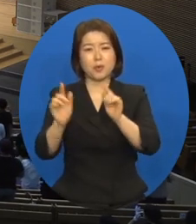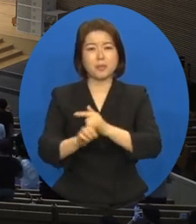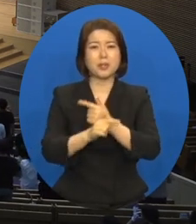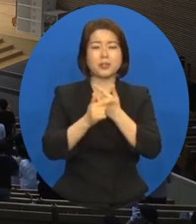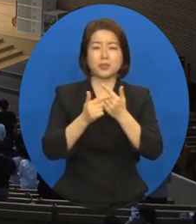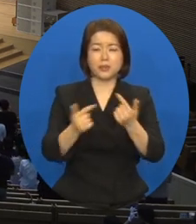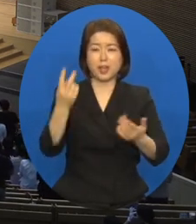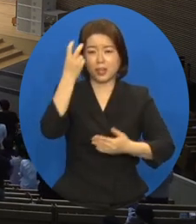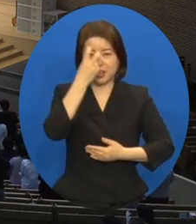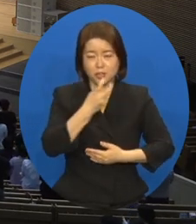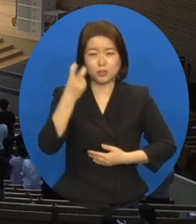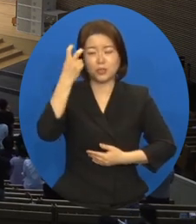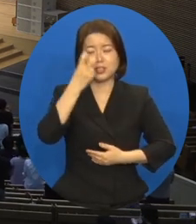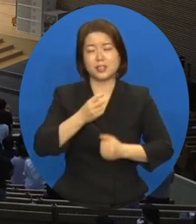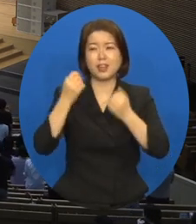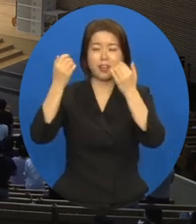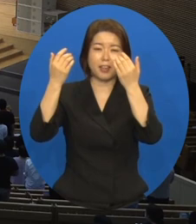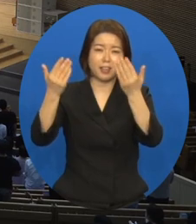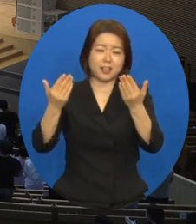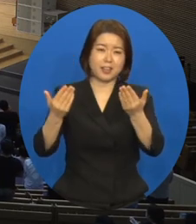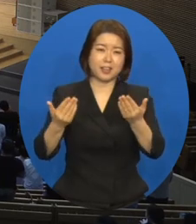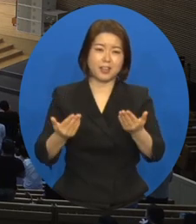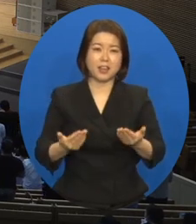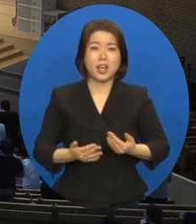연장포 보호해 주시네.